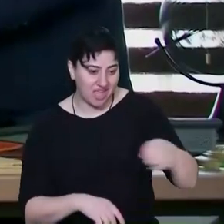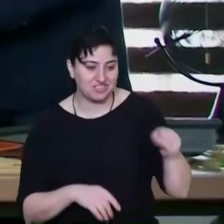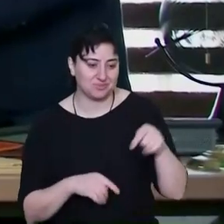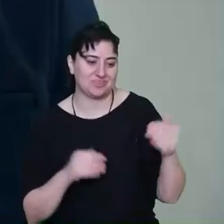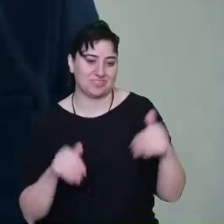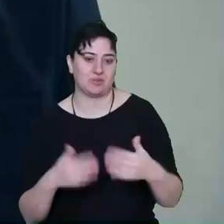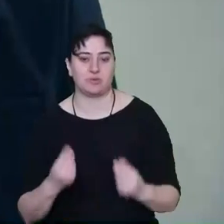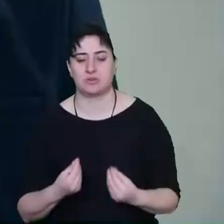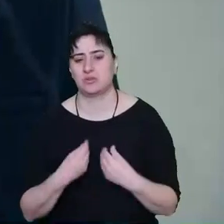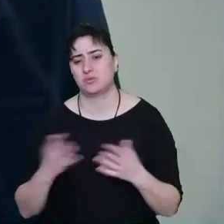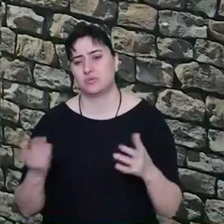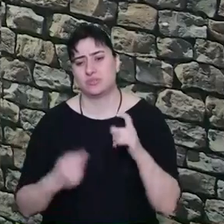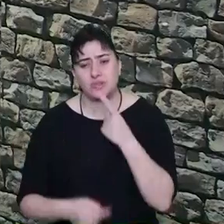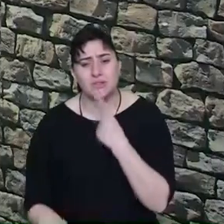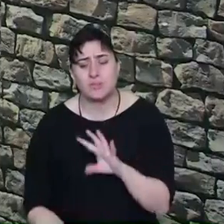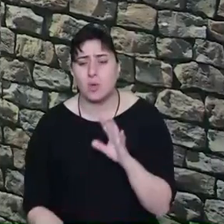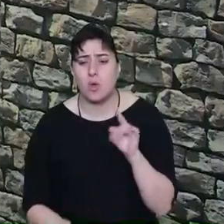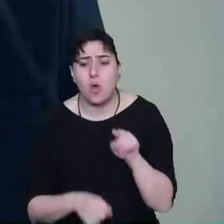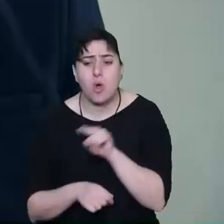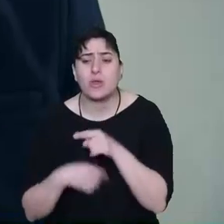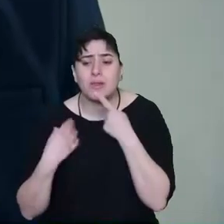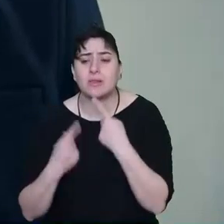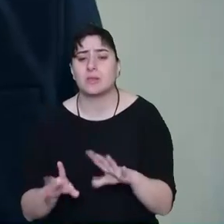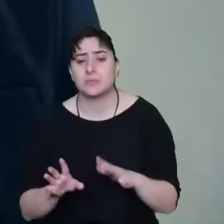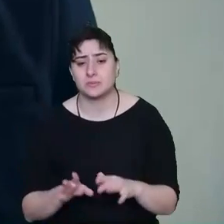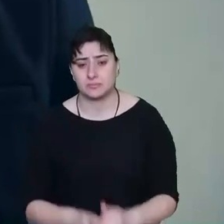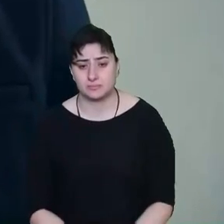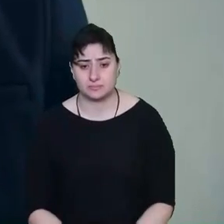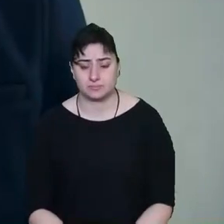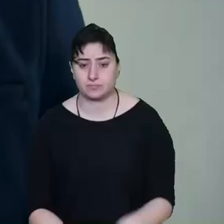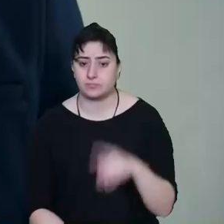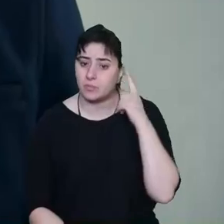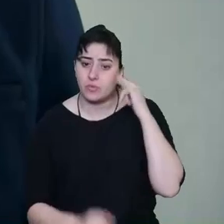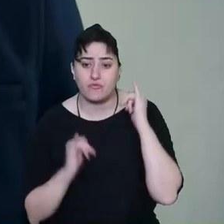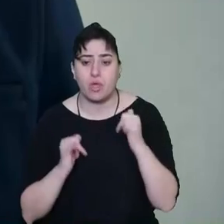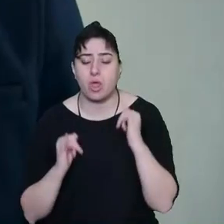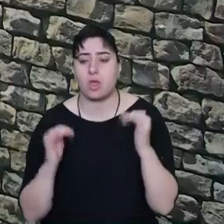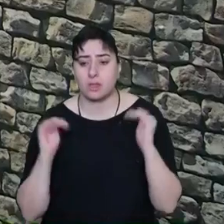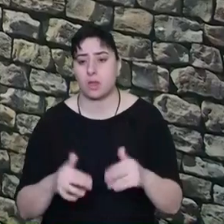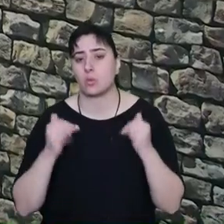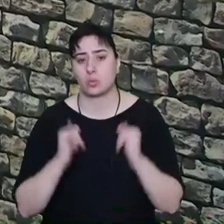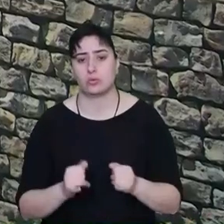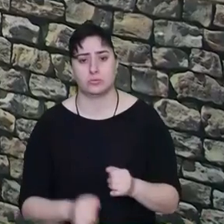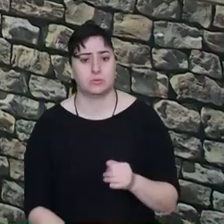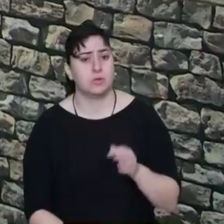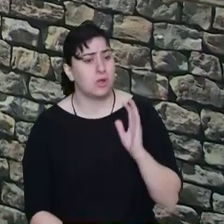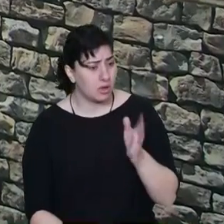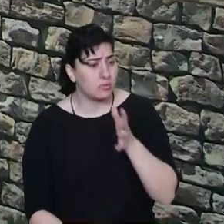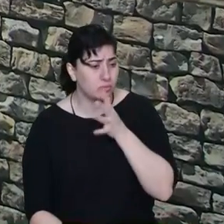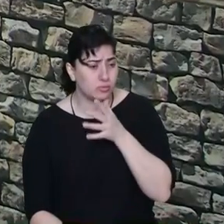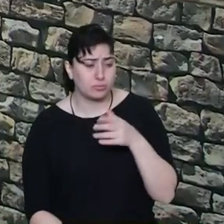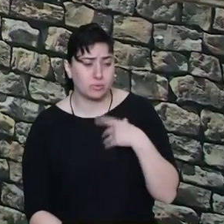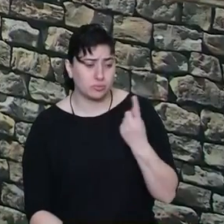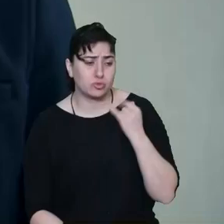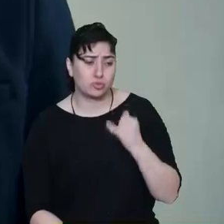şimdi buradasın. Ne diyorsun sen Cavidan? Saniye saniye anlatma ya. Başıma çok büyük bir felaket geldi. Ay biliyor musun? Benim de